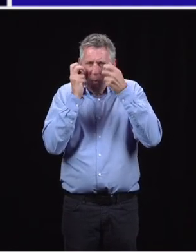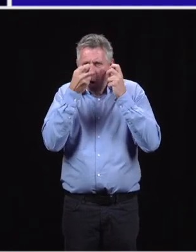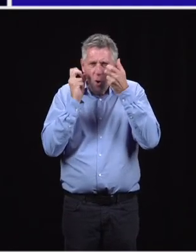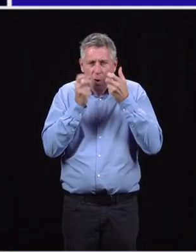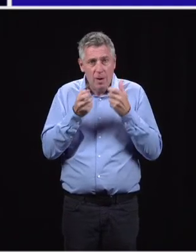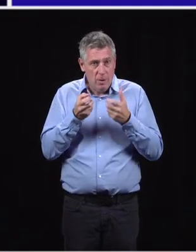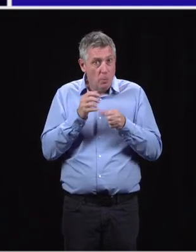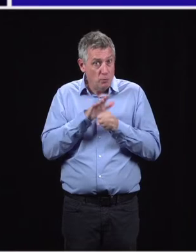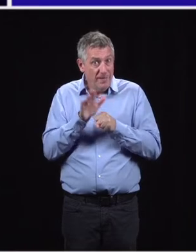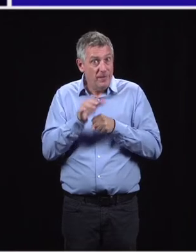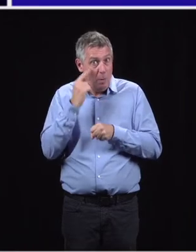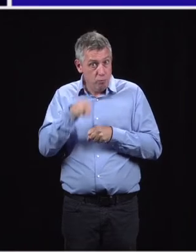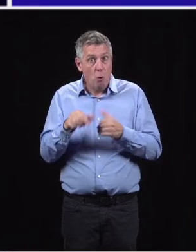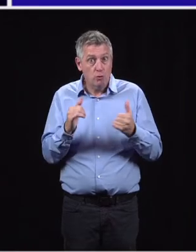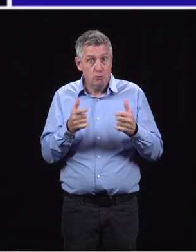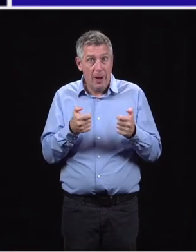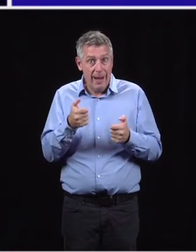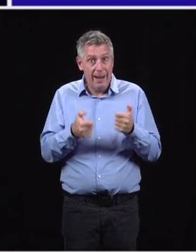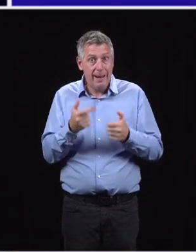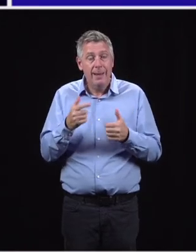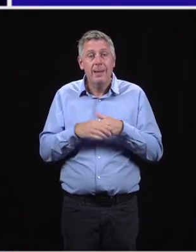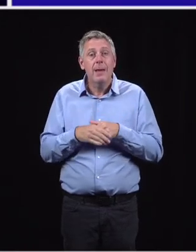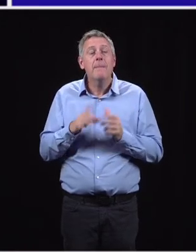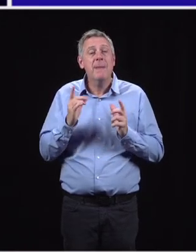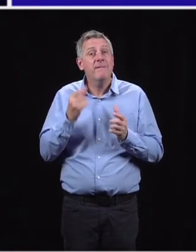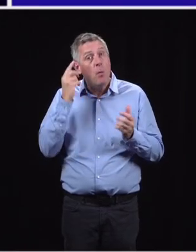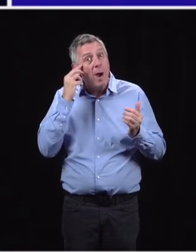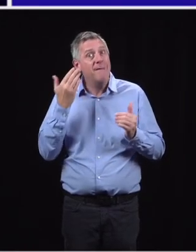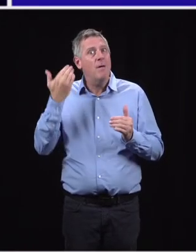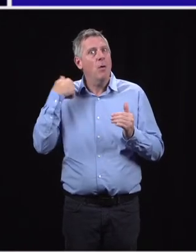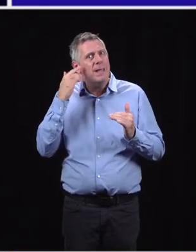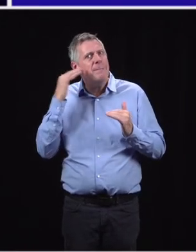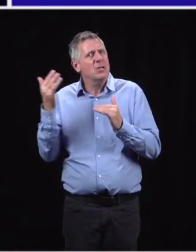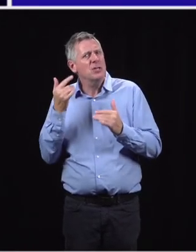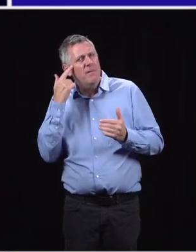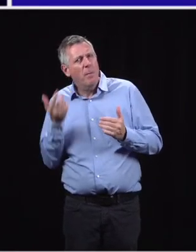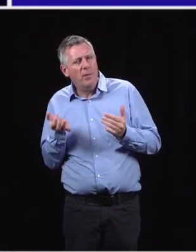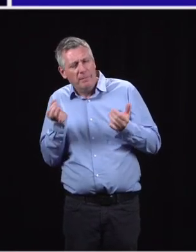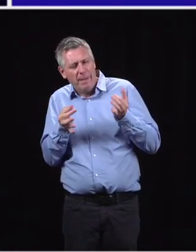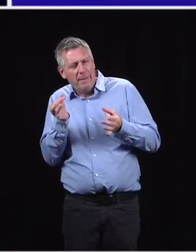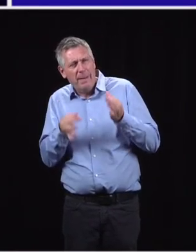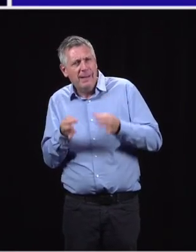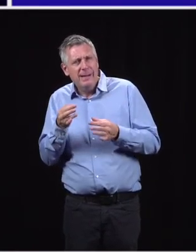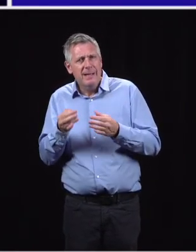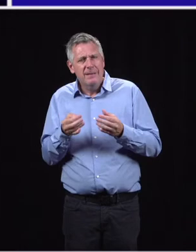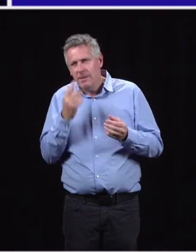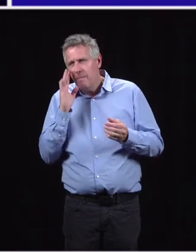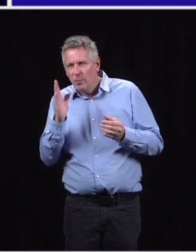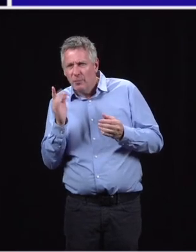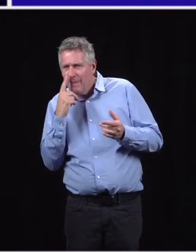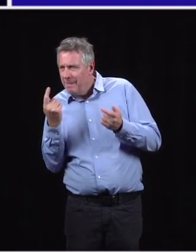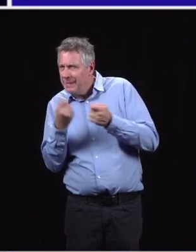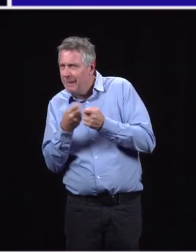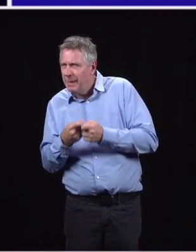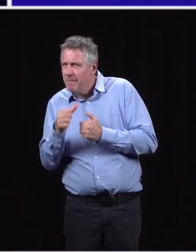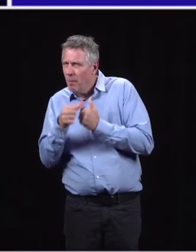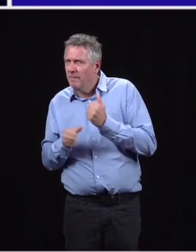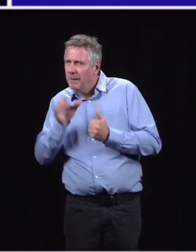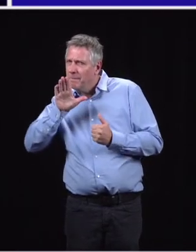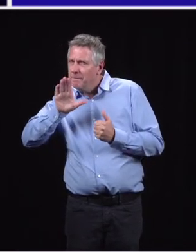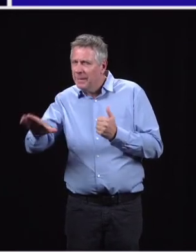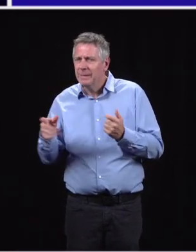jouer mais pour ça évidemment il faut d'abord qu'il y ait des gens qui imaginé les choses qui les ai pensé qui les ai identifié aussi alors